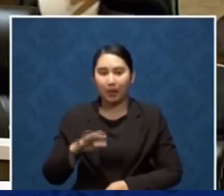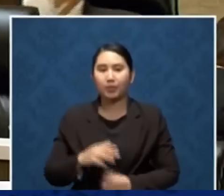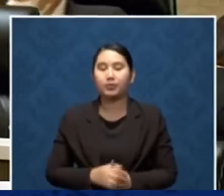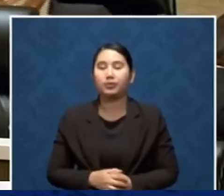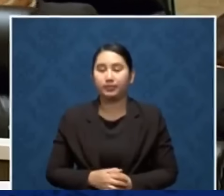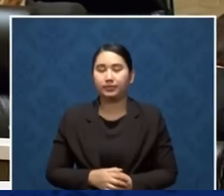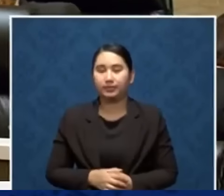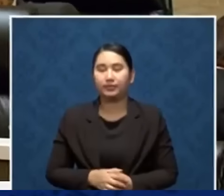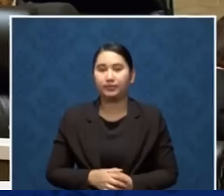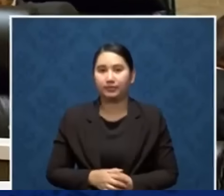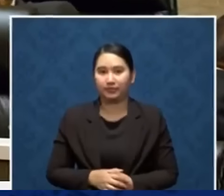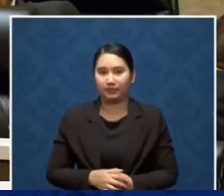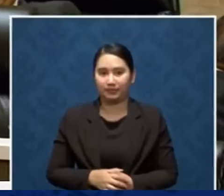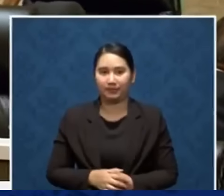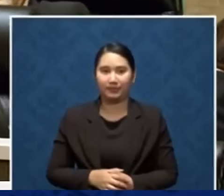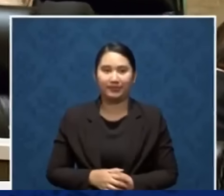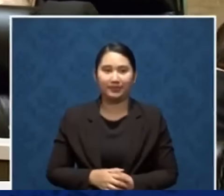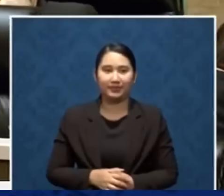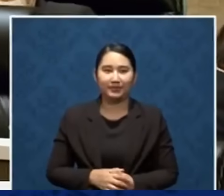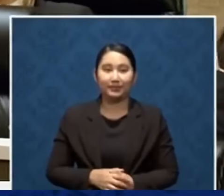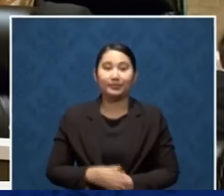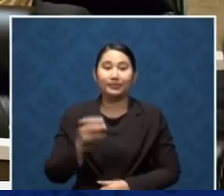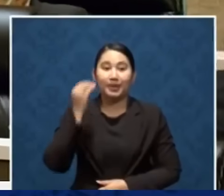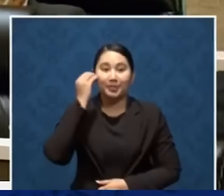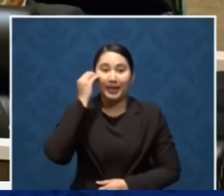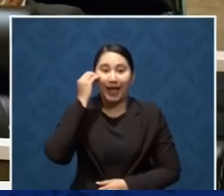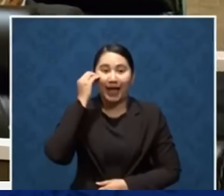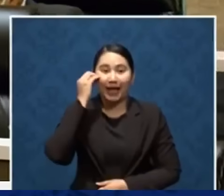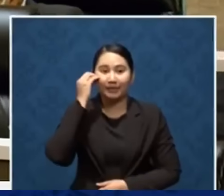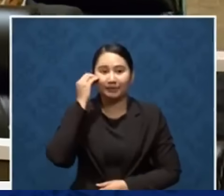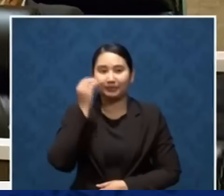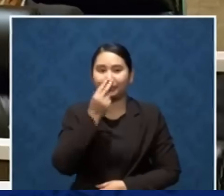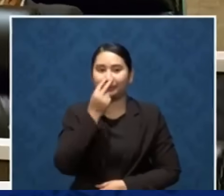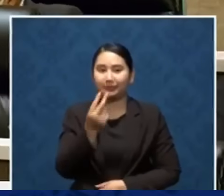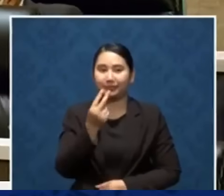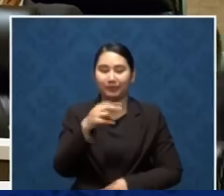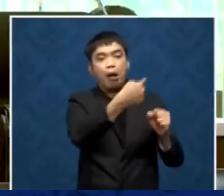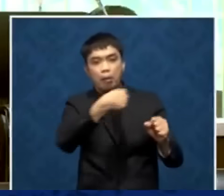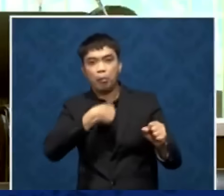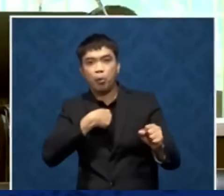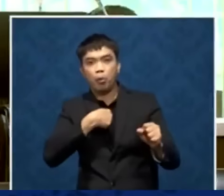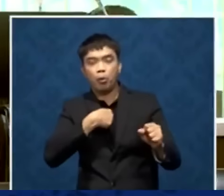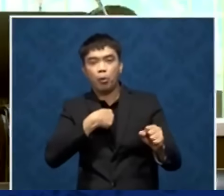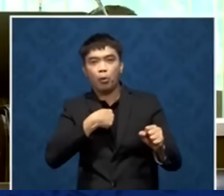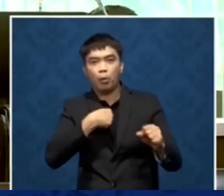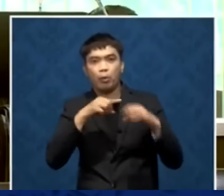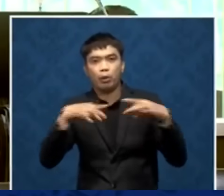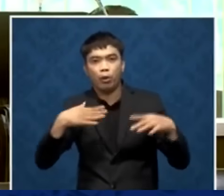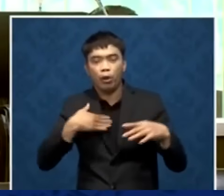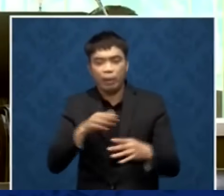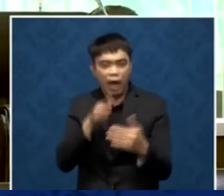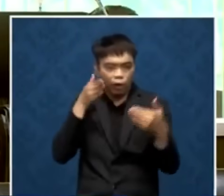ว่าคุณพิธายังไม่เหมาะสมเป็นนายกรัฐมนตรีไม่ได้พาดพิง